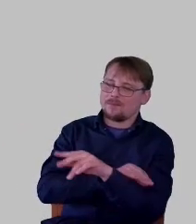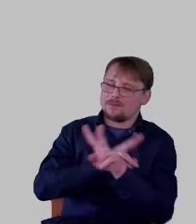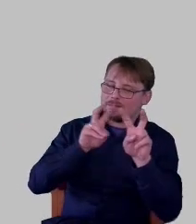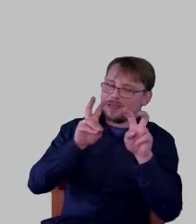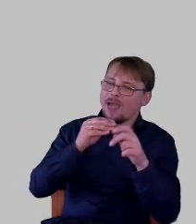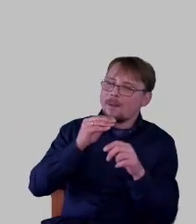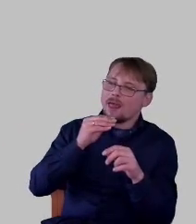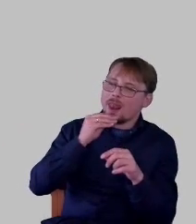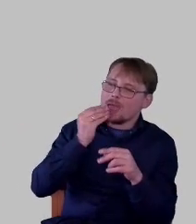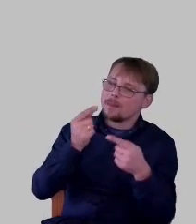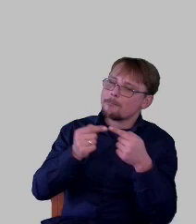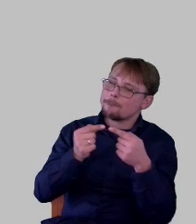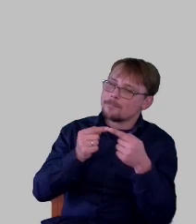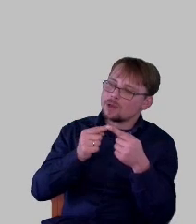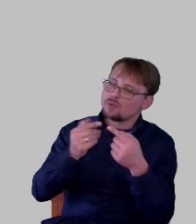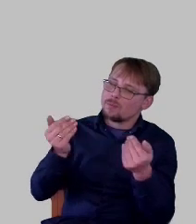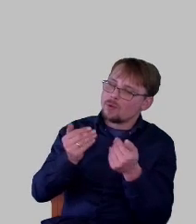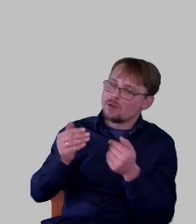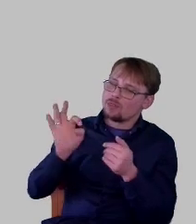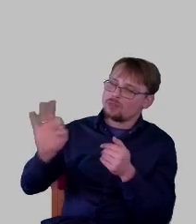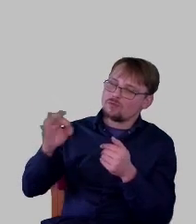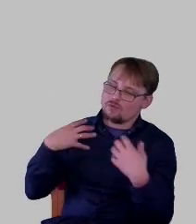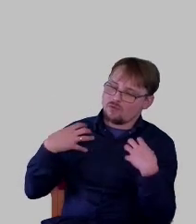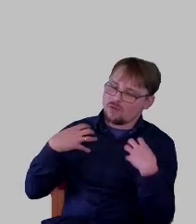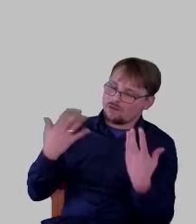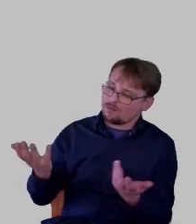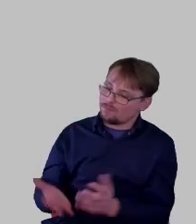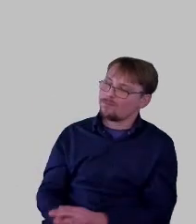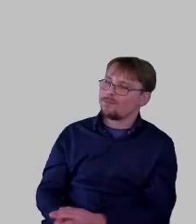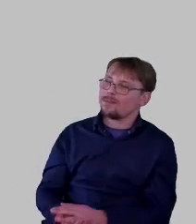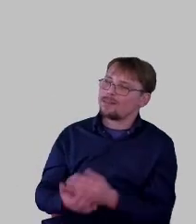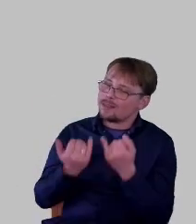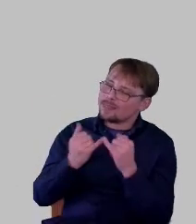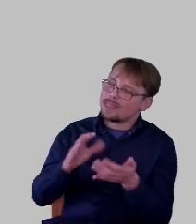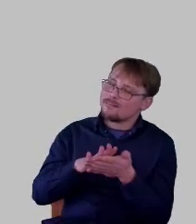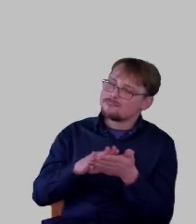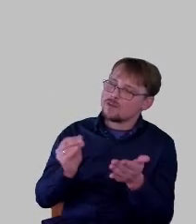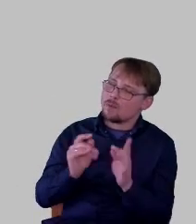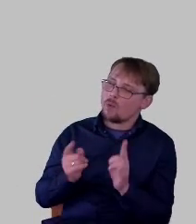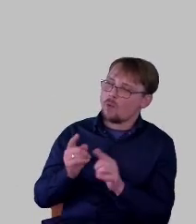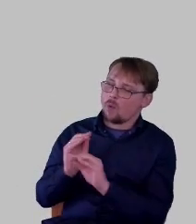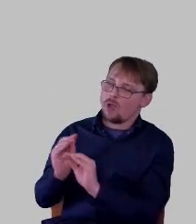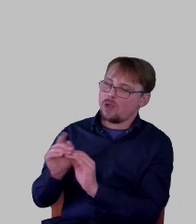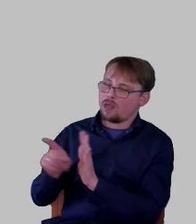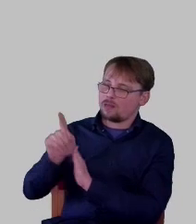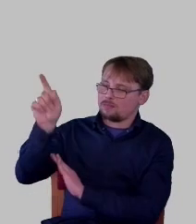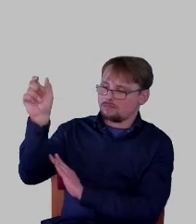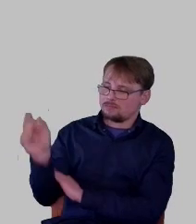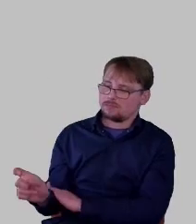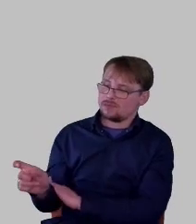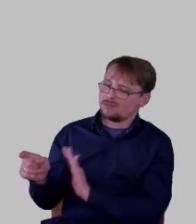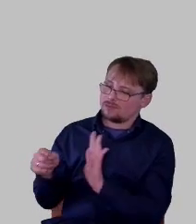do rzeczywistych potrzeb ucznia wynikających z jego funkcjonowania potrzeb. Taka forma organizacji kształcenia jako forma